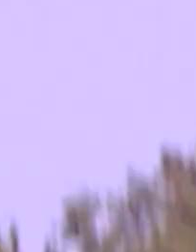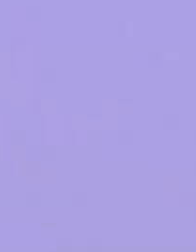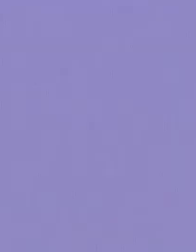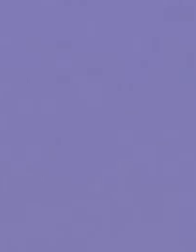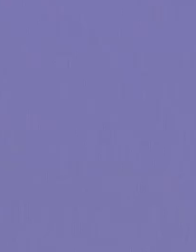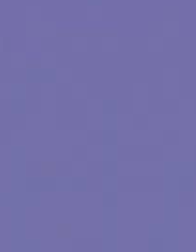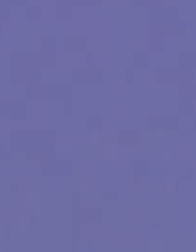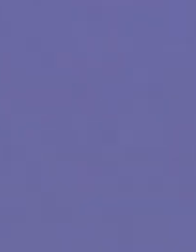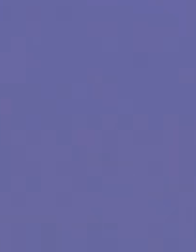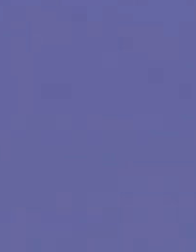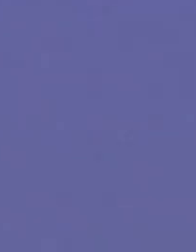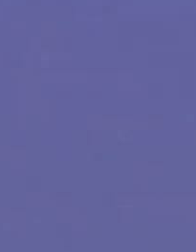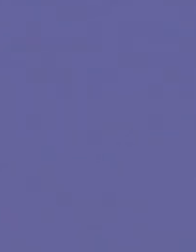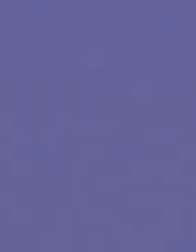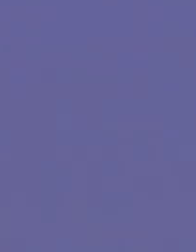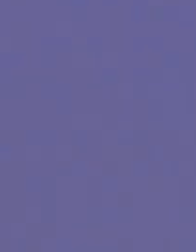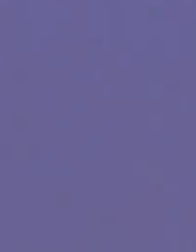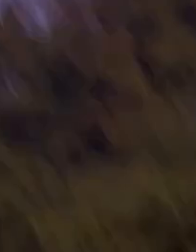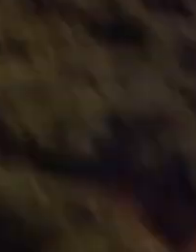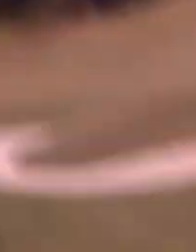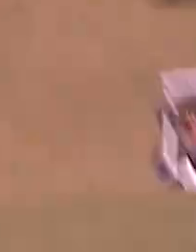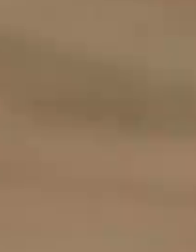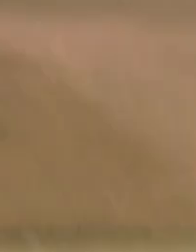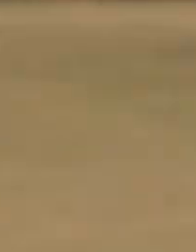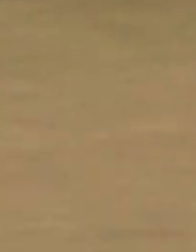자, 아, 아, 아.